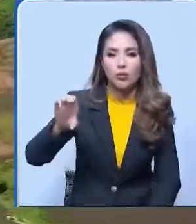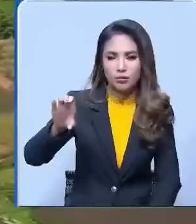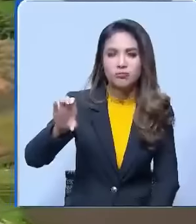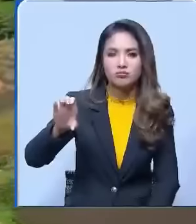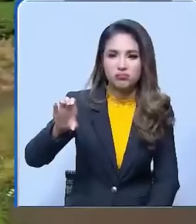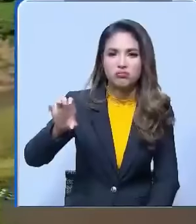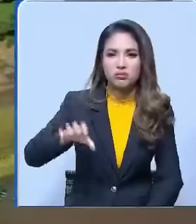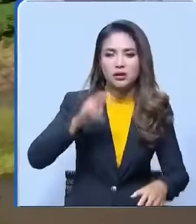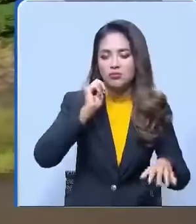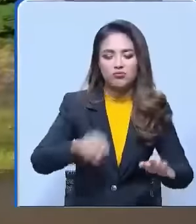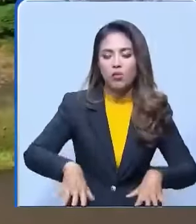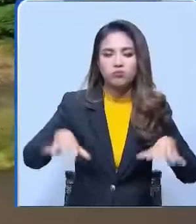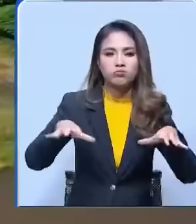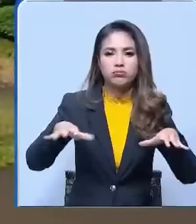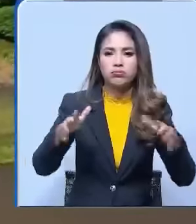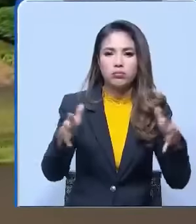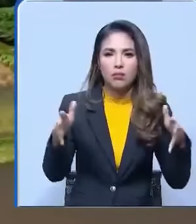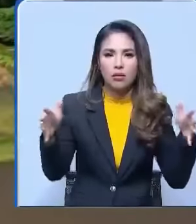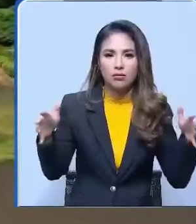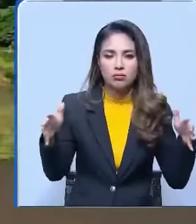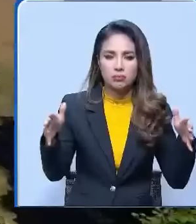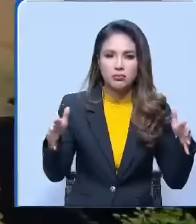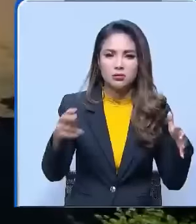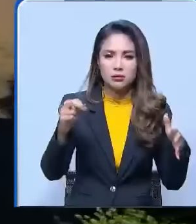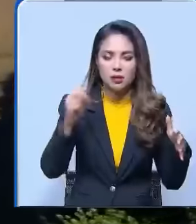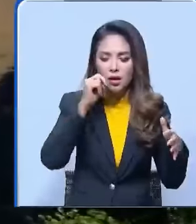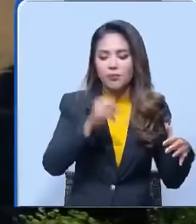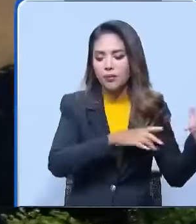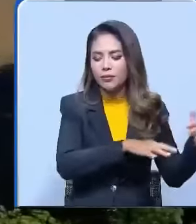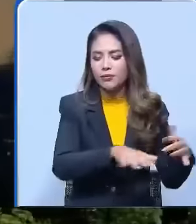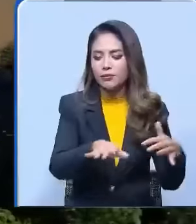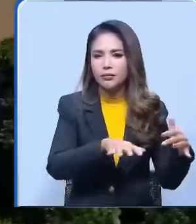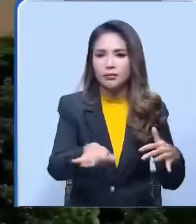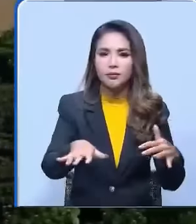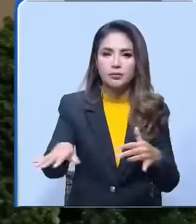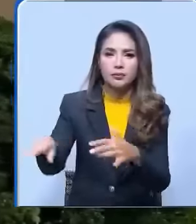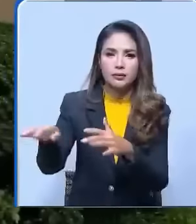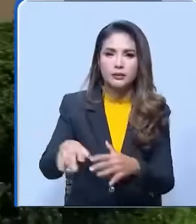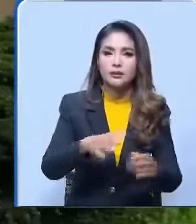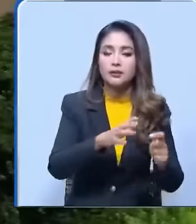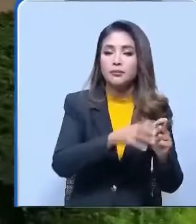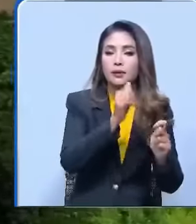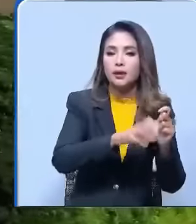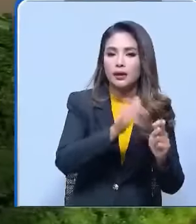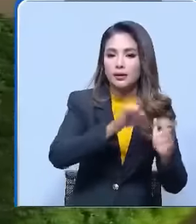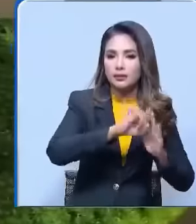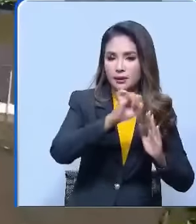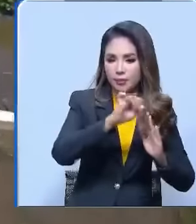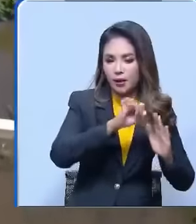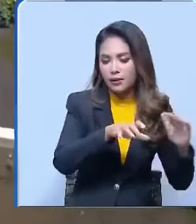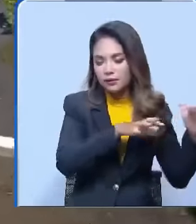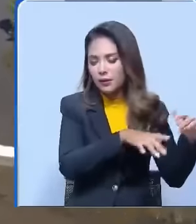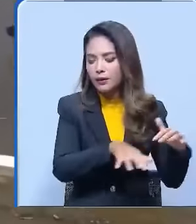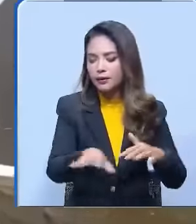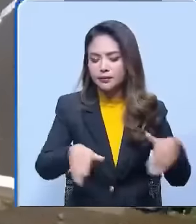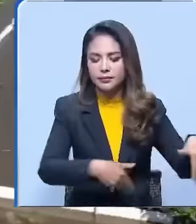อ่วมเหมือนกันน้ำที่เข้าท่วมในพื้นที่ก็เป็นน้ำที่ไหลมาจากตำบลท่าวังตาลและน้ำในตัวเมืองเชียงใหม่ที่ไหลผ่านลงมาตามลำน้ำสา